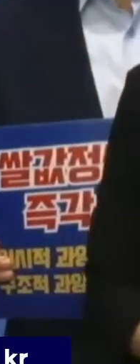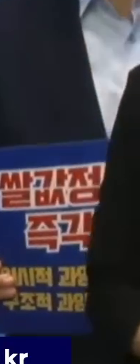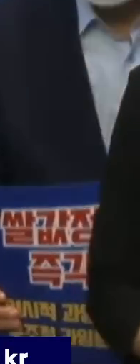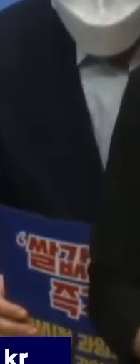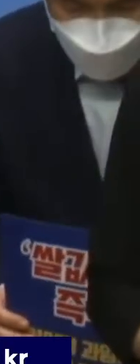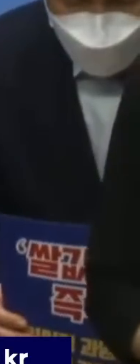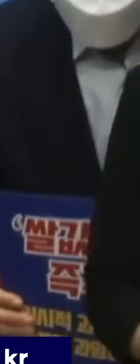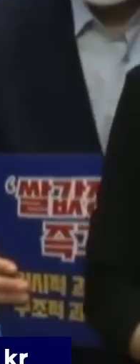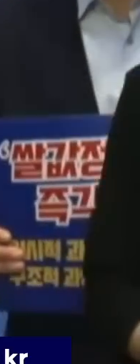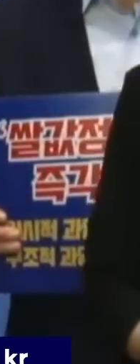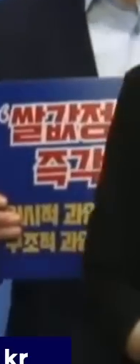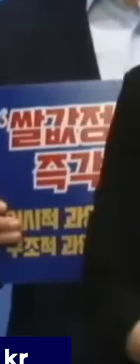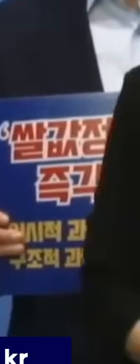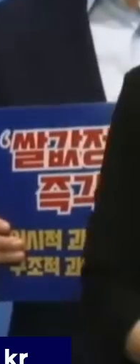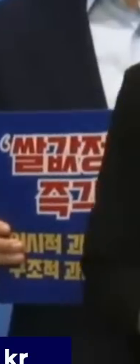함께 하셨습니다.